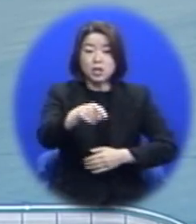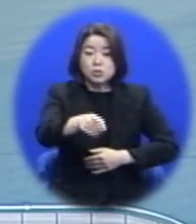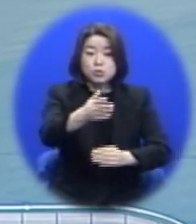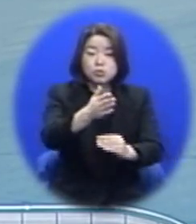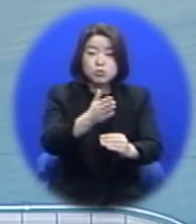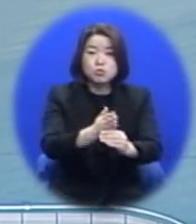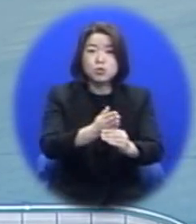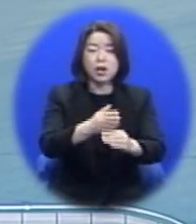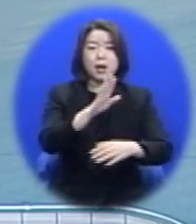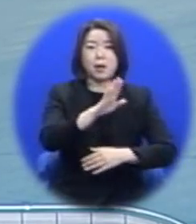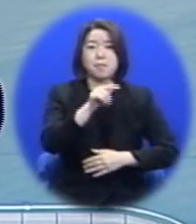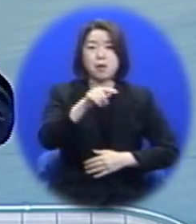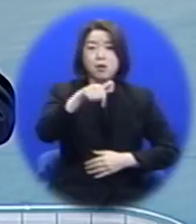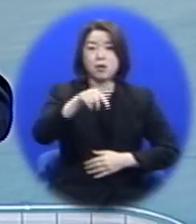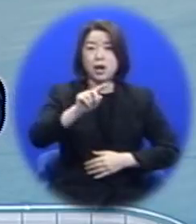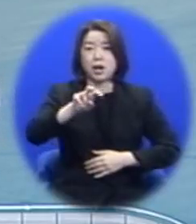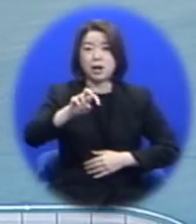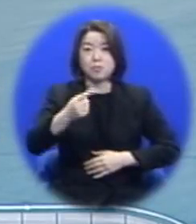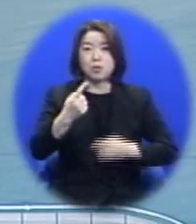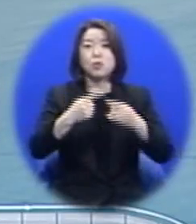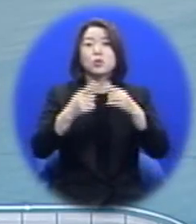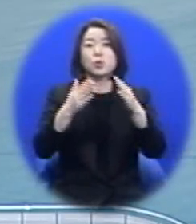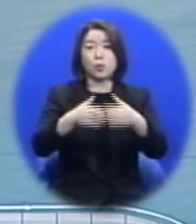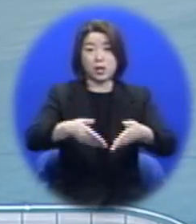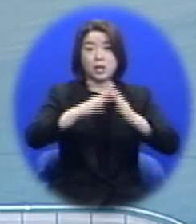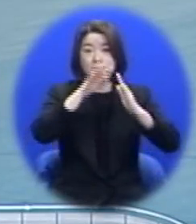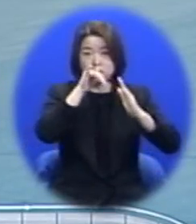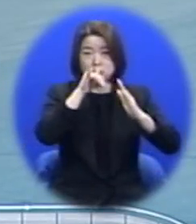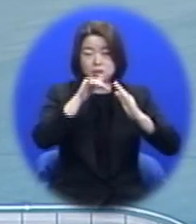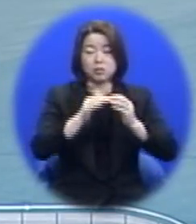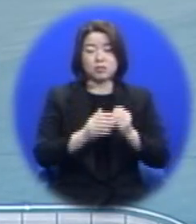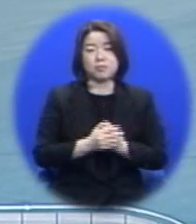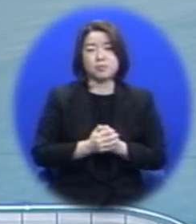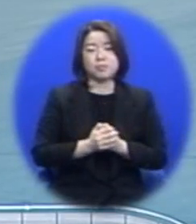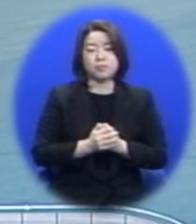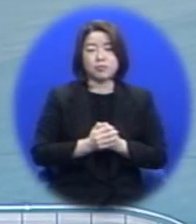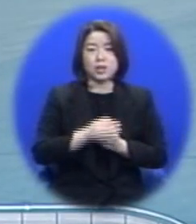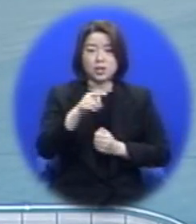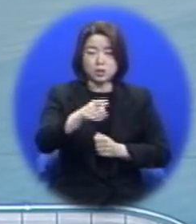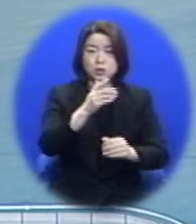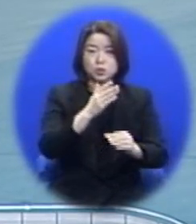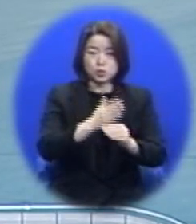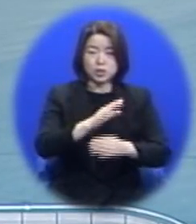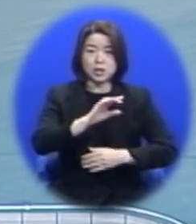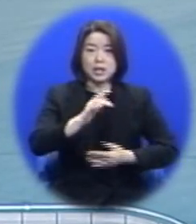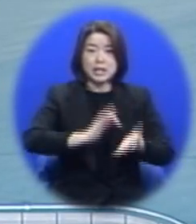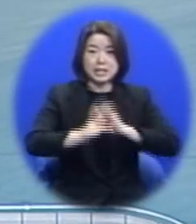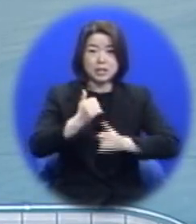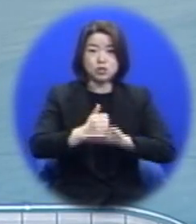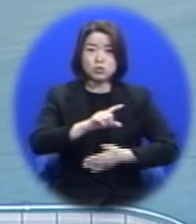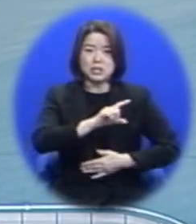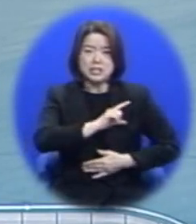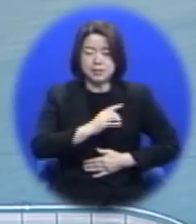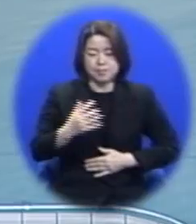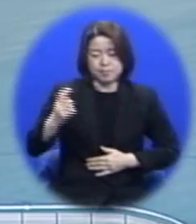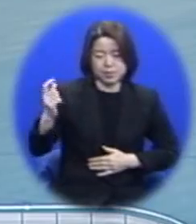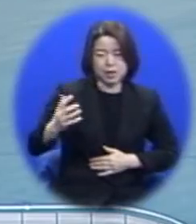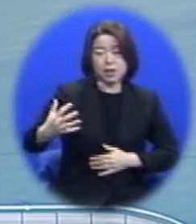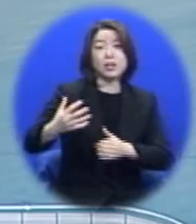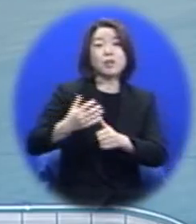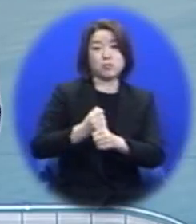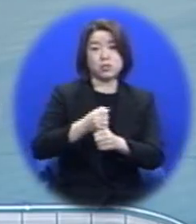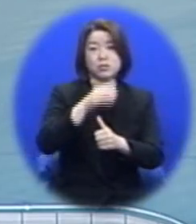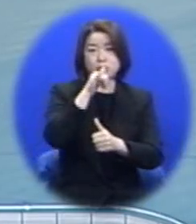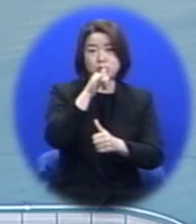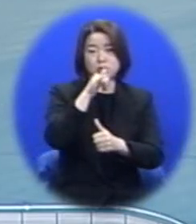것입니다. 그럼에도 불구하고 이 버가모 교회는 예수님의 이름을 굳게 붙잡았습니다.